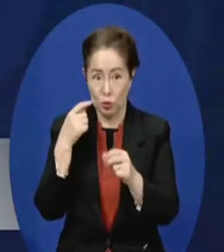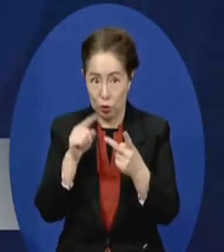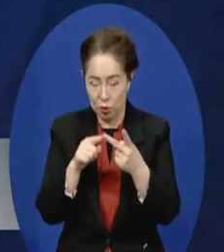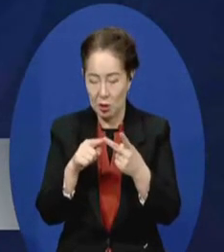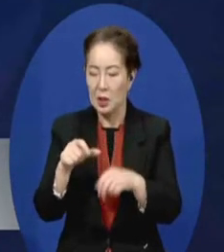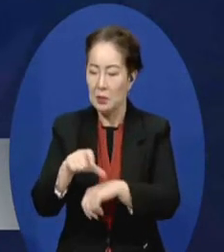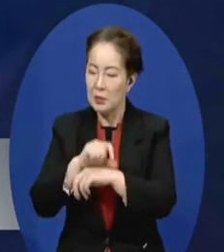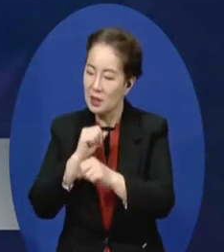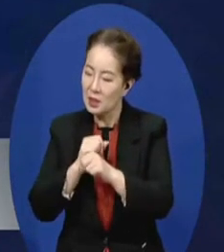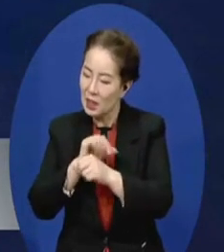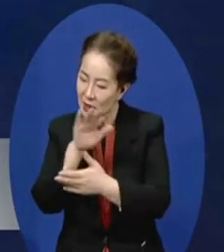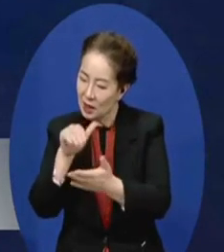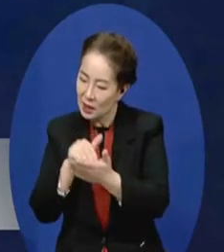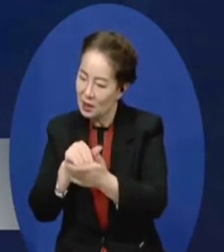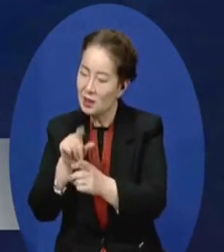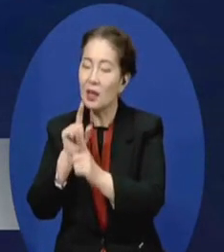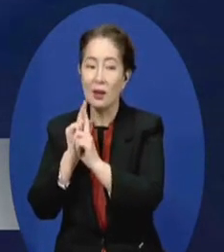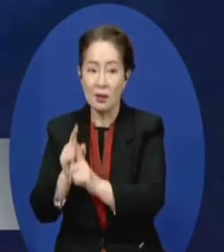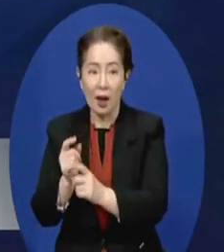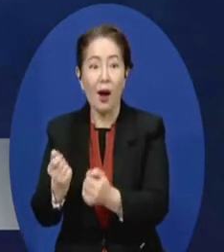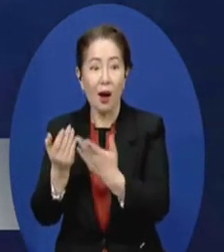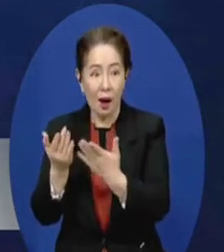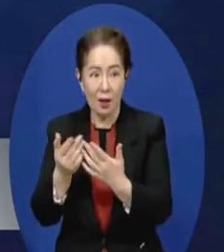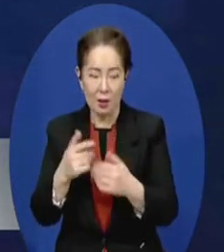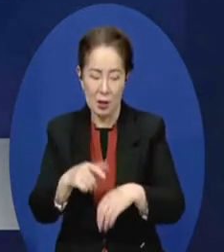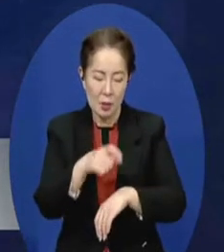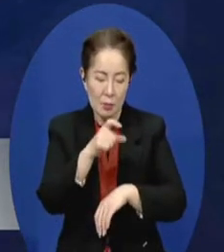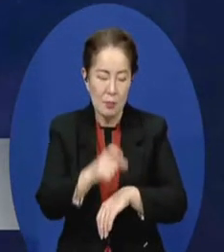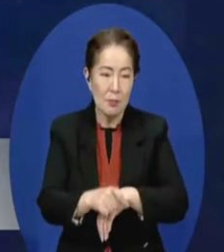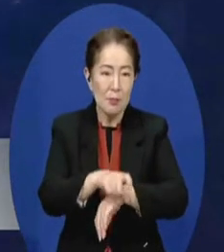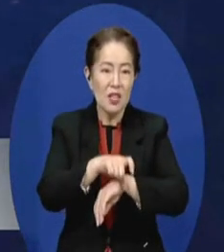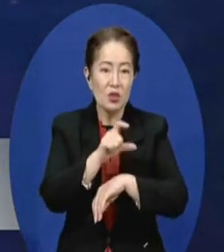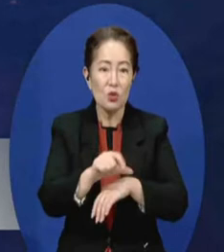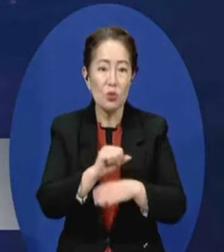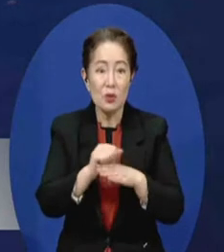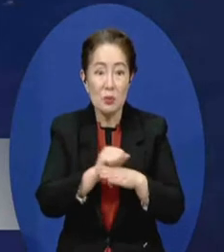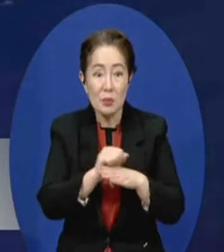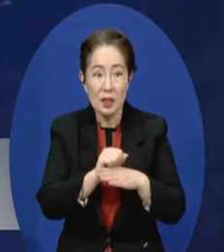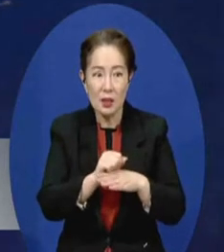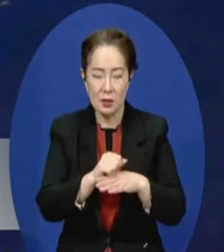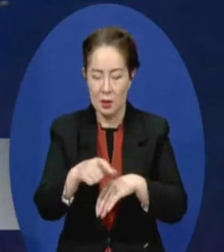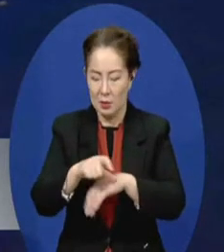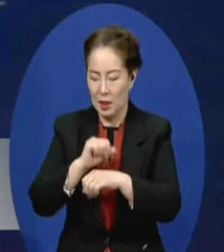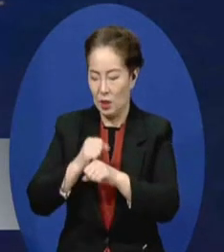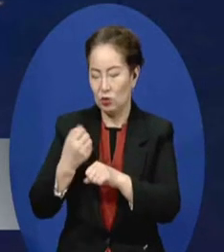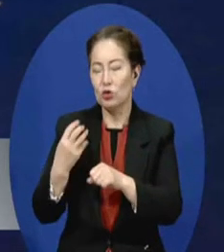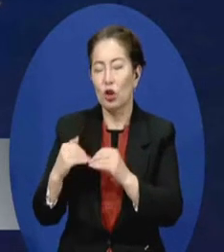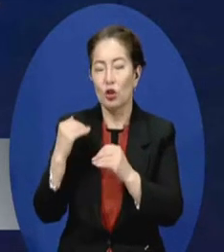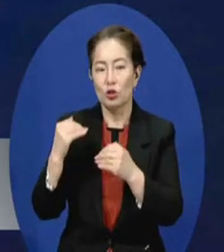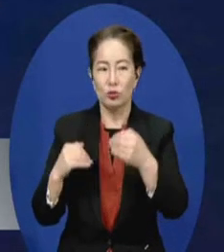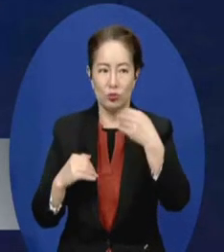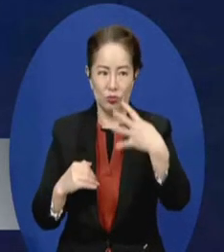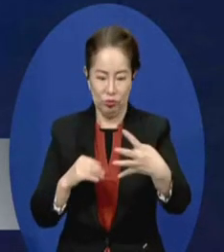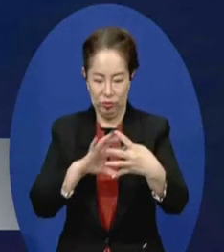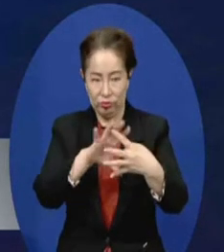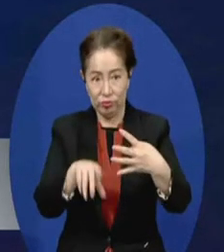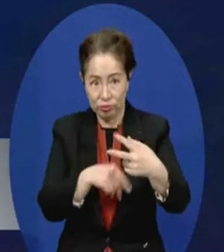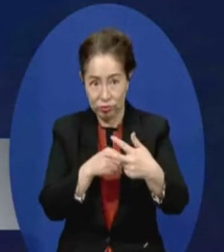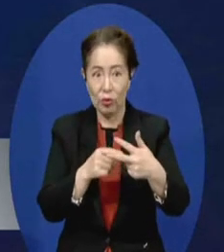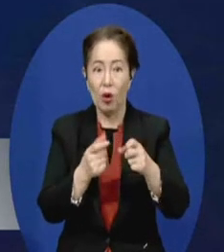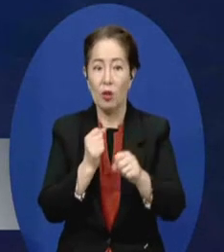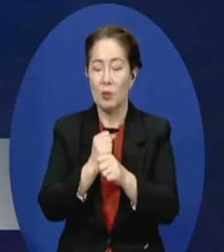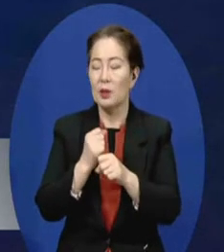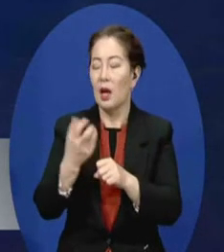ажиллагааны стандартыг боловсруулж мөрдүүлдэг. За боловсруулагчныг бэлтгэх замаар мэрэгжлийн хариуцлагыг өсгөх гэсэн үндсэн чиг үүрэг хүлээдэг